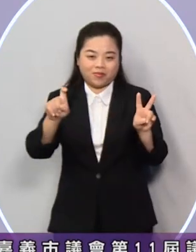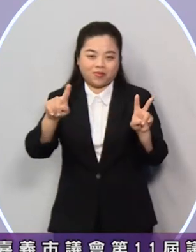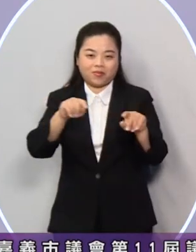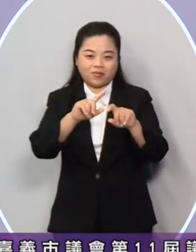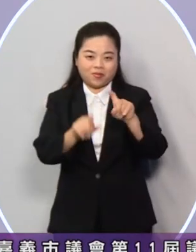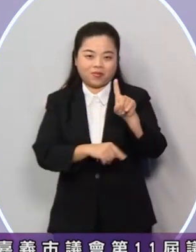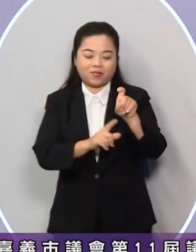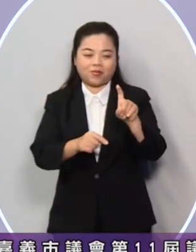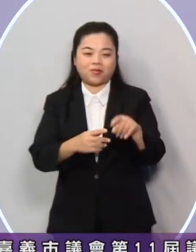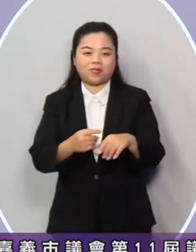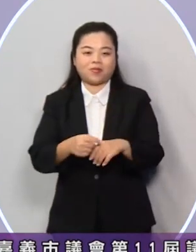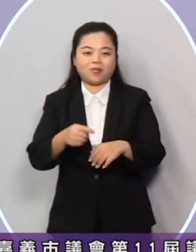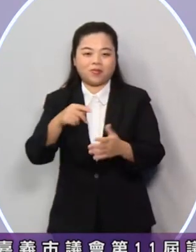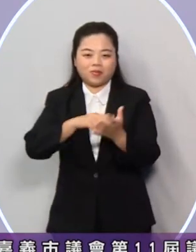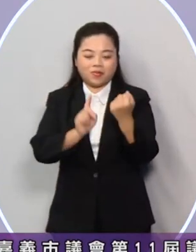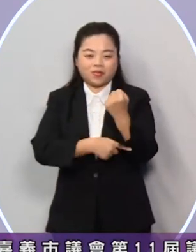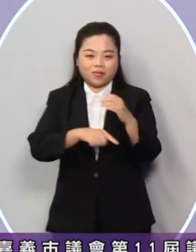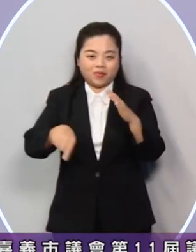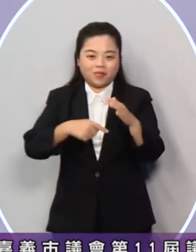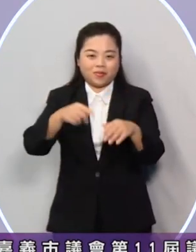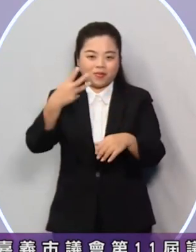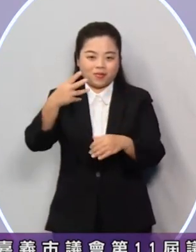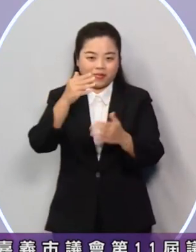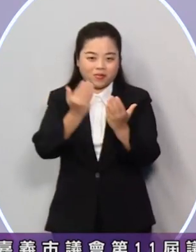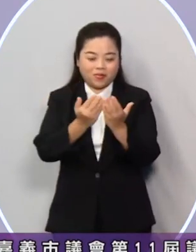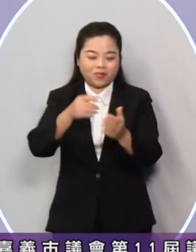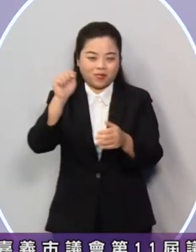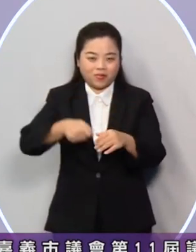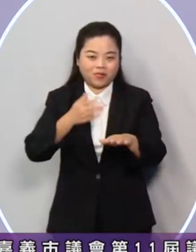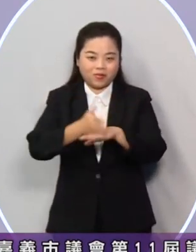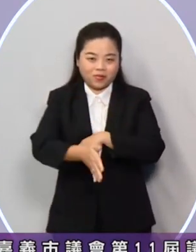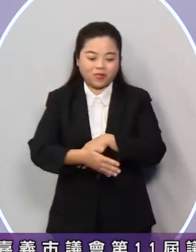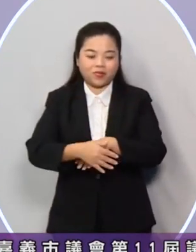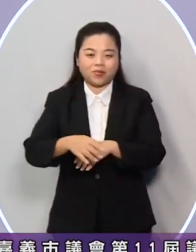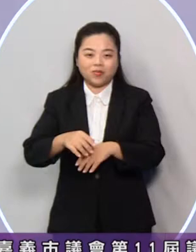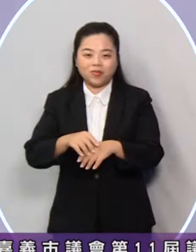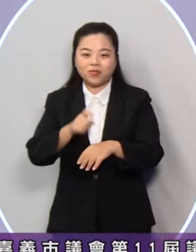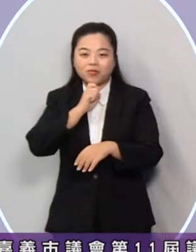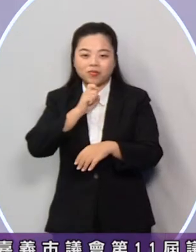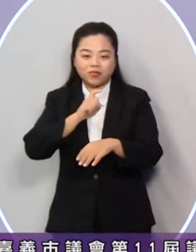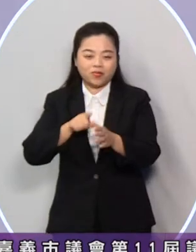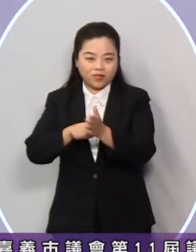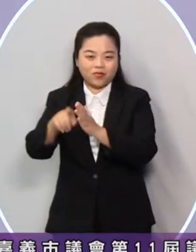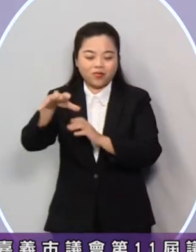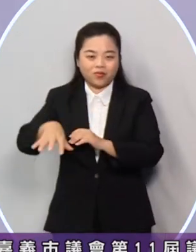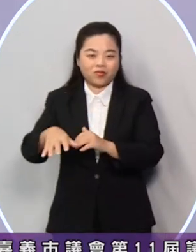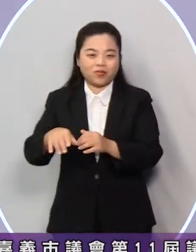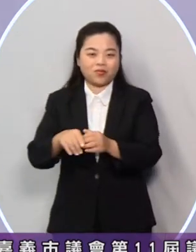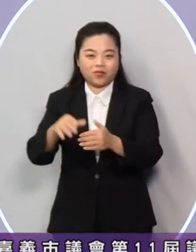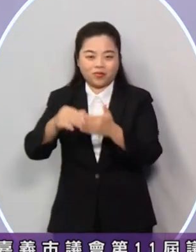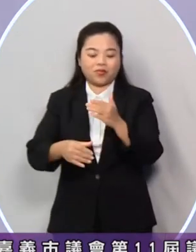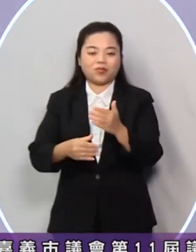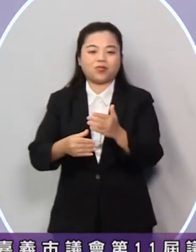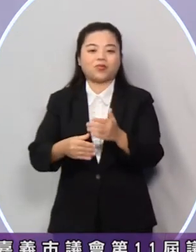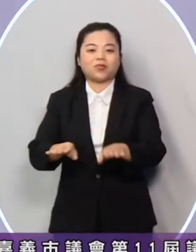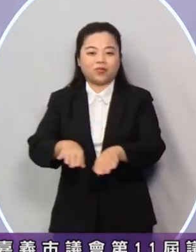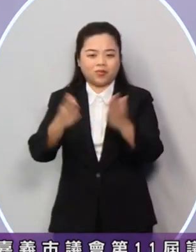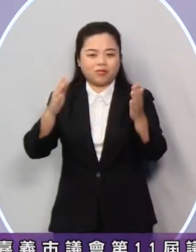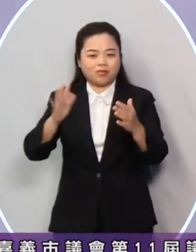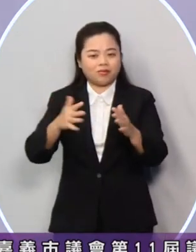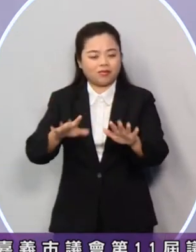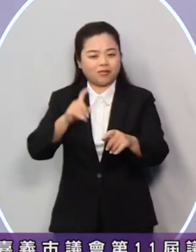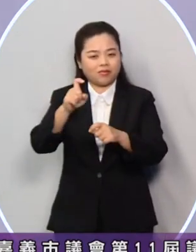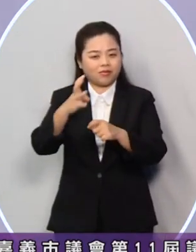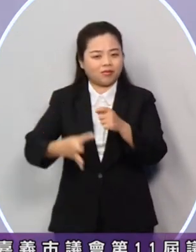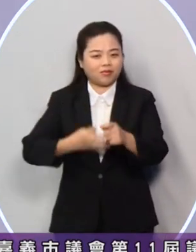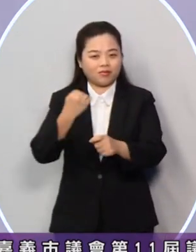2011年11月，立法院三读通过修正社会秩序维护法之后，信专区制度已经上路了。但是到现在已经